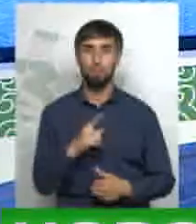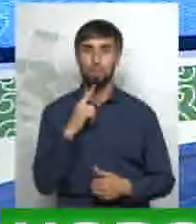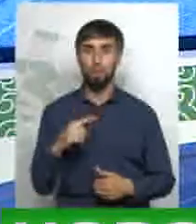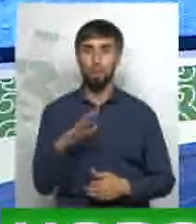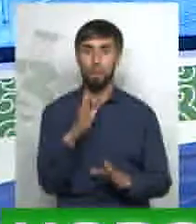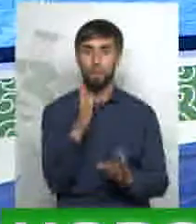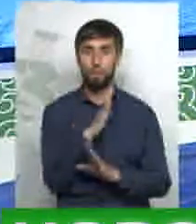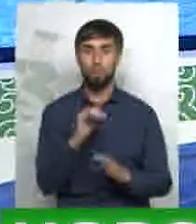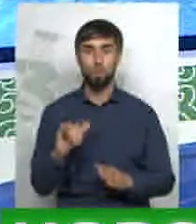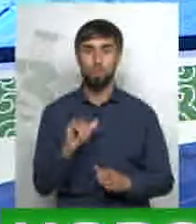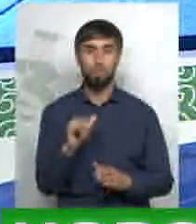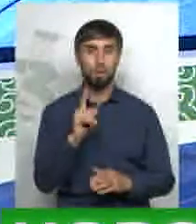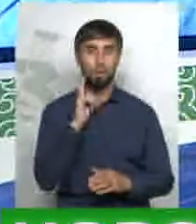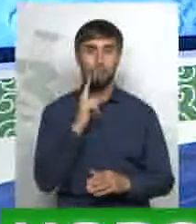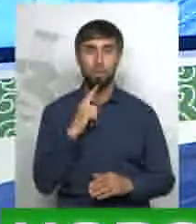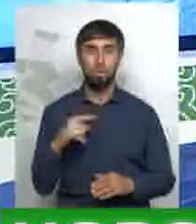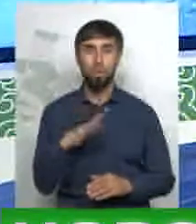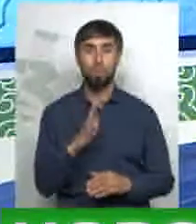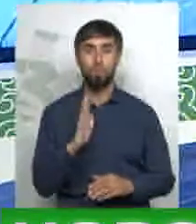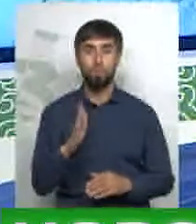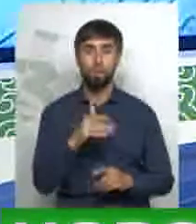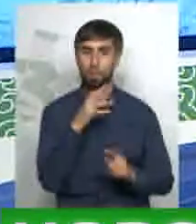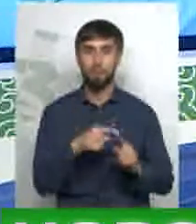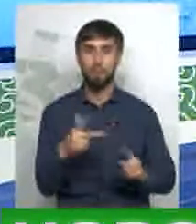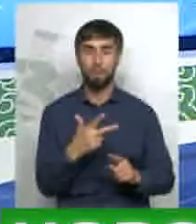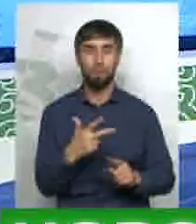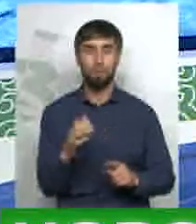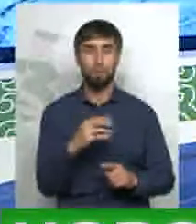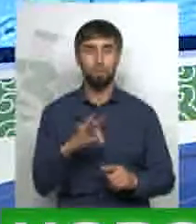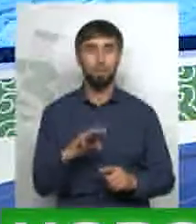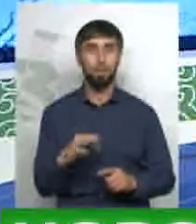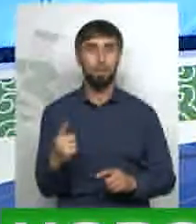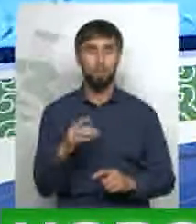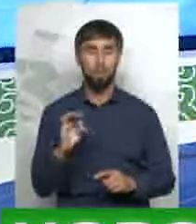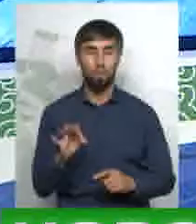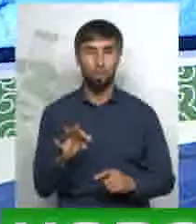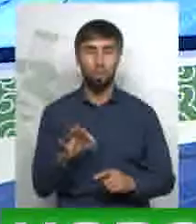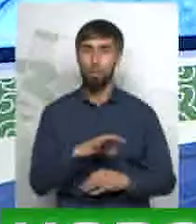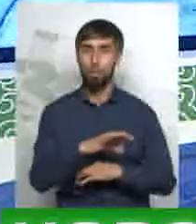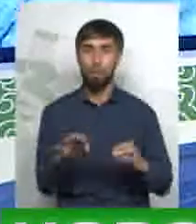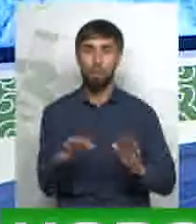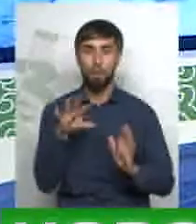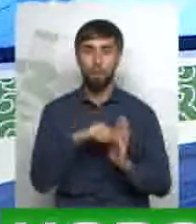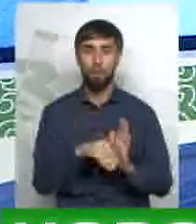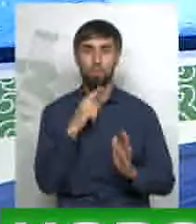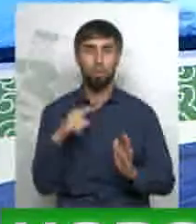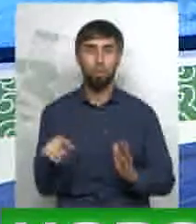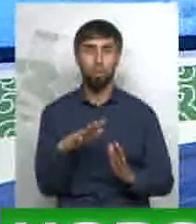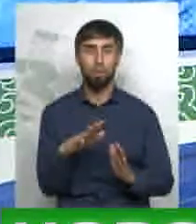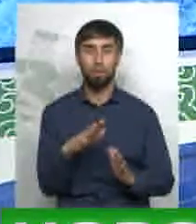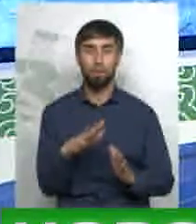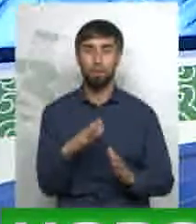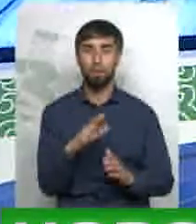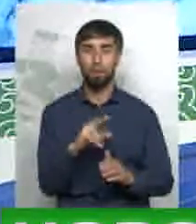Всероссийский экологический субботник «Зеленая Россия» состоится в период с 3 сентября по 1 октября. Проект включен во всероссийский